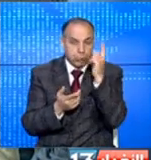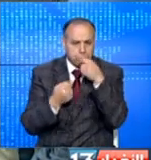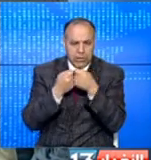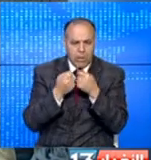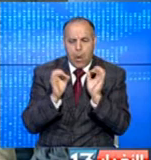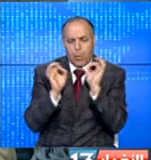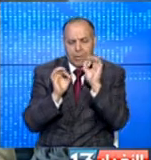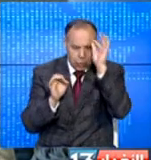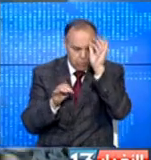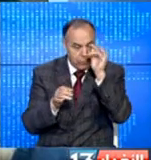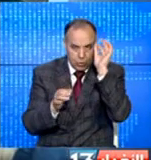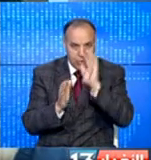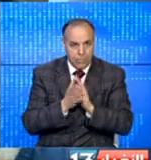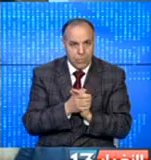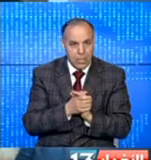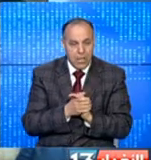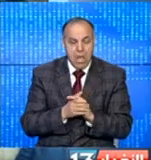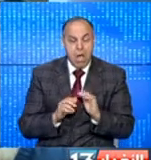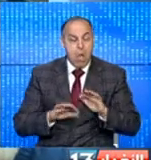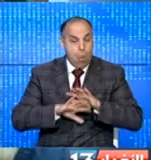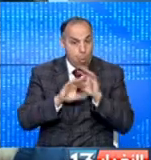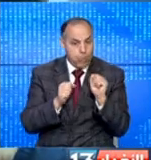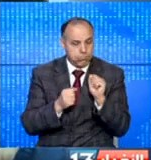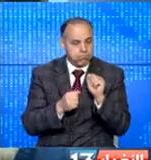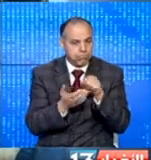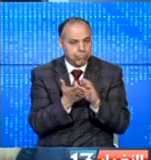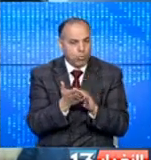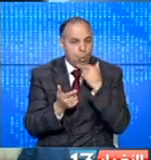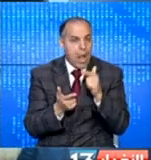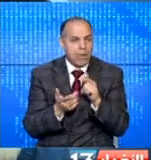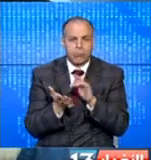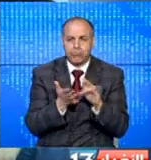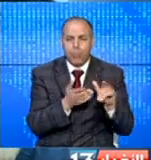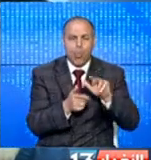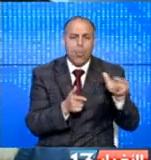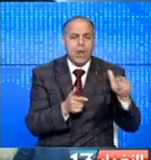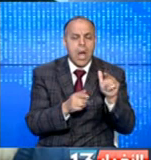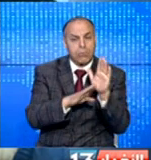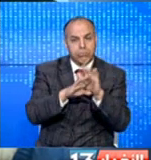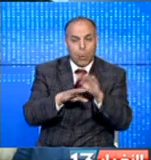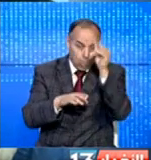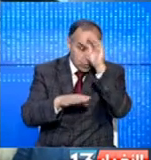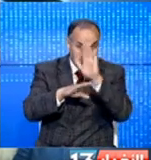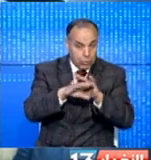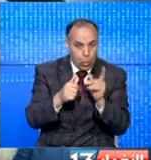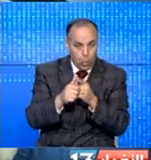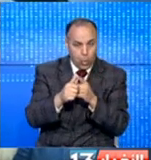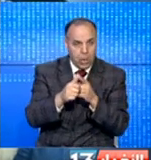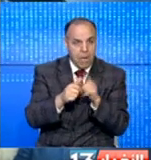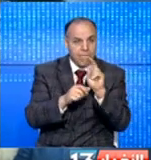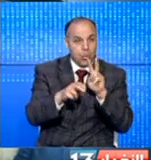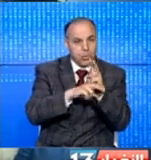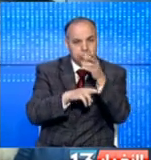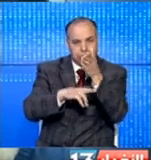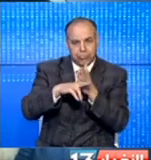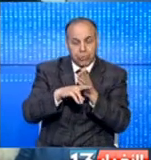ولا حالات متأكدة في بلادنا. الإمكانيات اللي عنا نوظفوها الأقصى ما يمكن باش نحميو بلادنا، أولا ما يدخلش الفيروس،